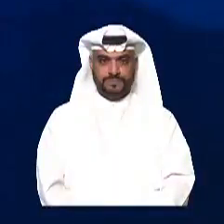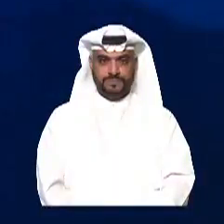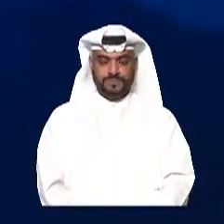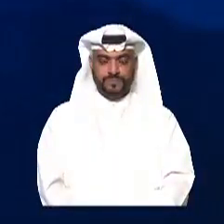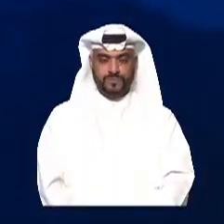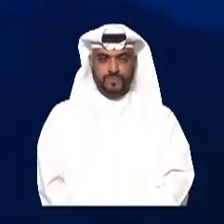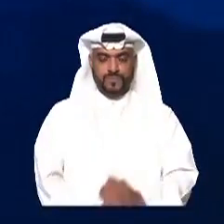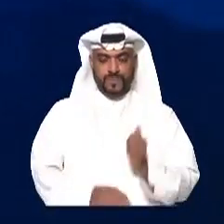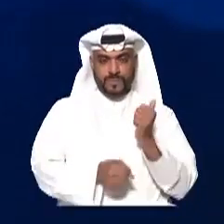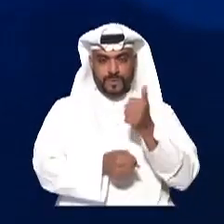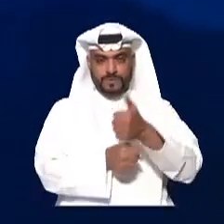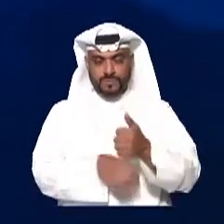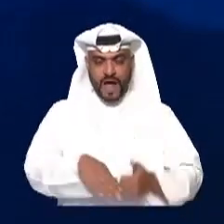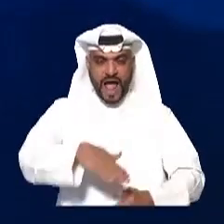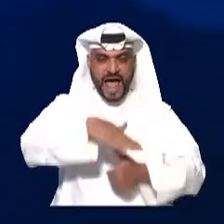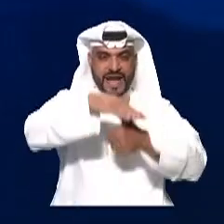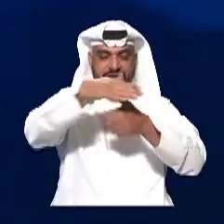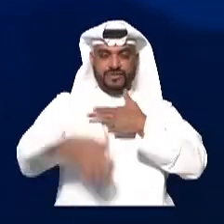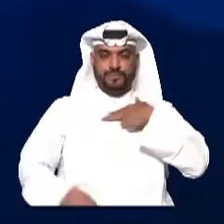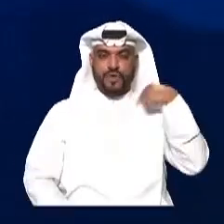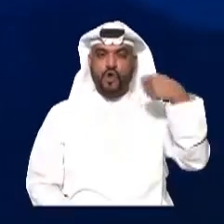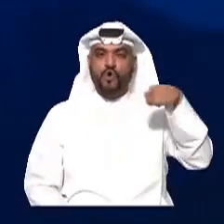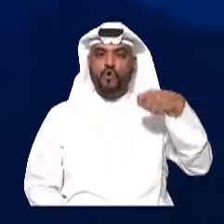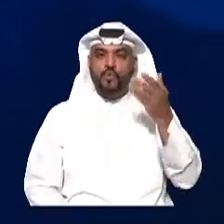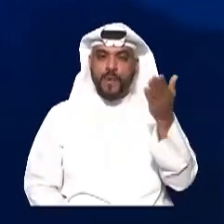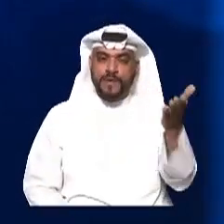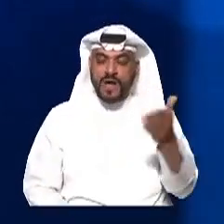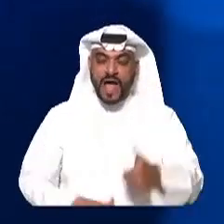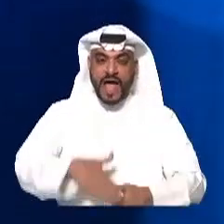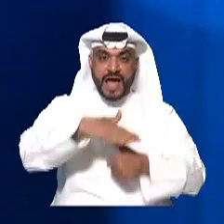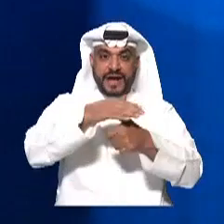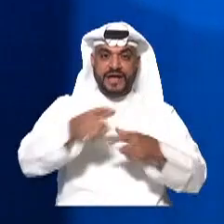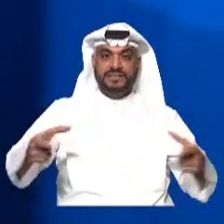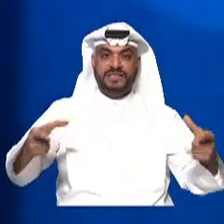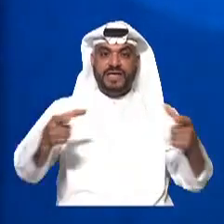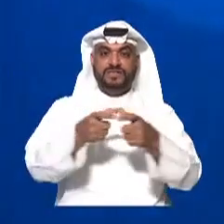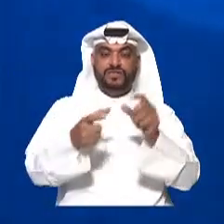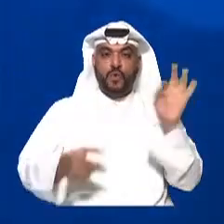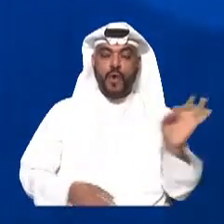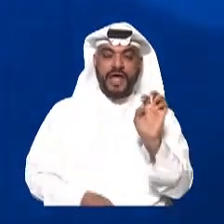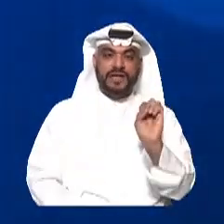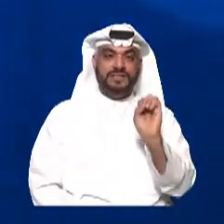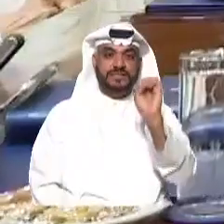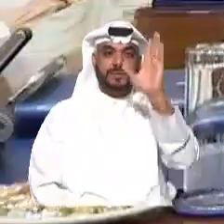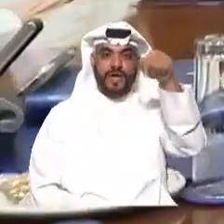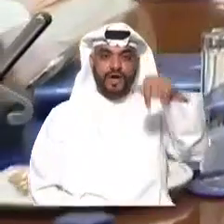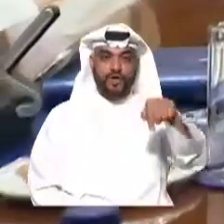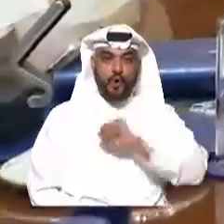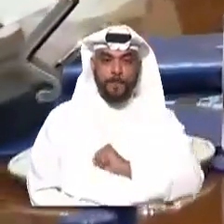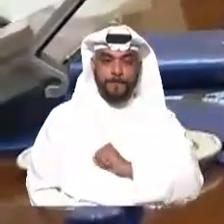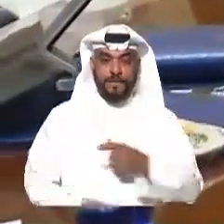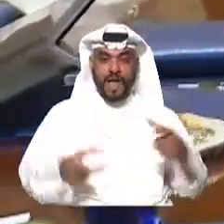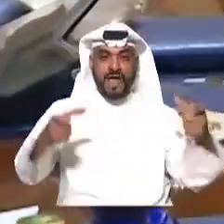ترأس سمو الشيخ صباح خالد الحمد الصباح رئيس مجلس الوزراء في قصر السيف اليوم الاجتماع